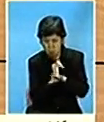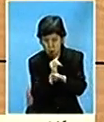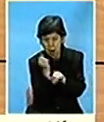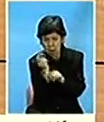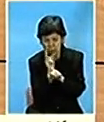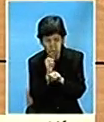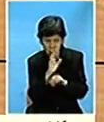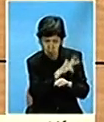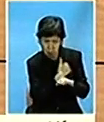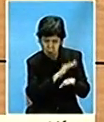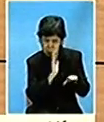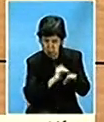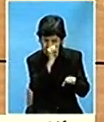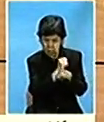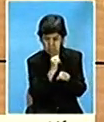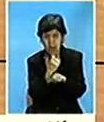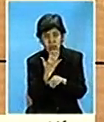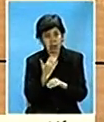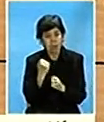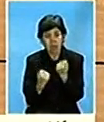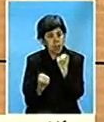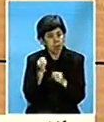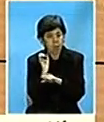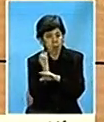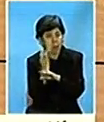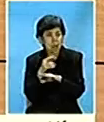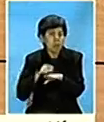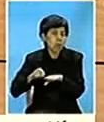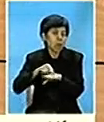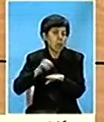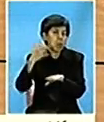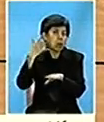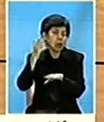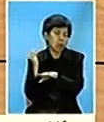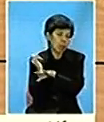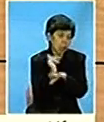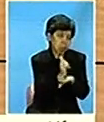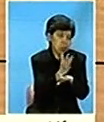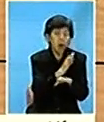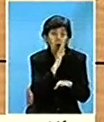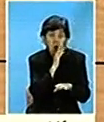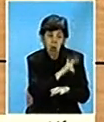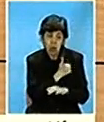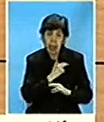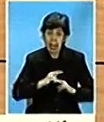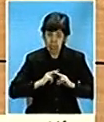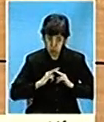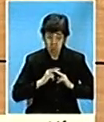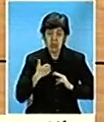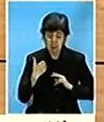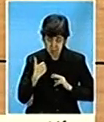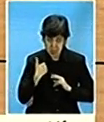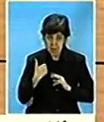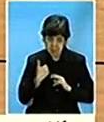าขาดพาหนะขนส่งที่มีประสิทธิภาพถ้าโรงพยาบาลเอกชนก็